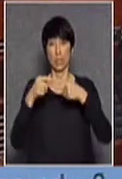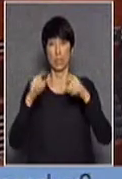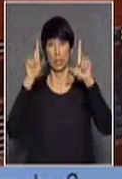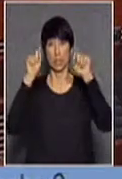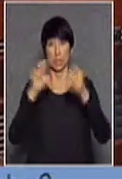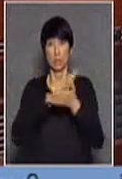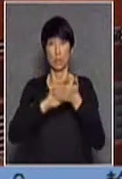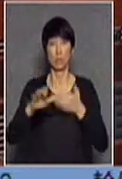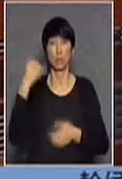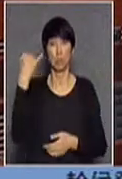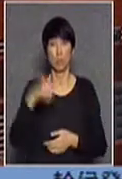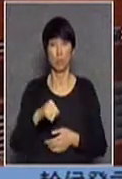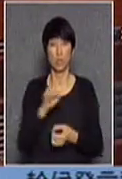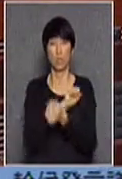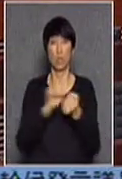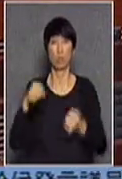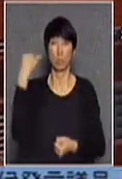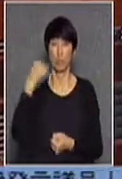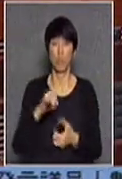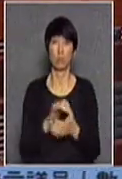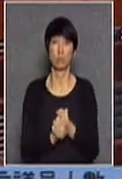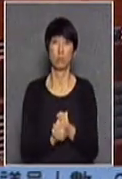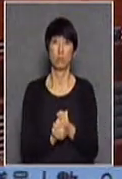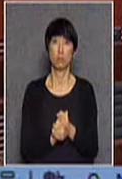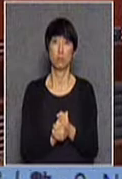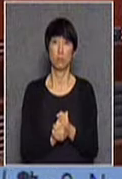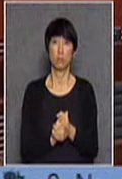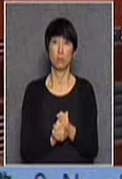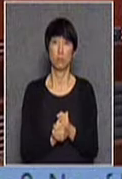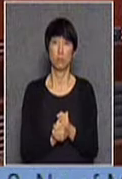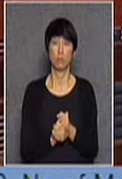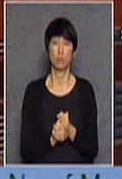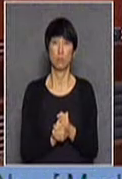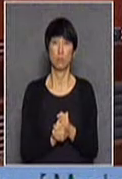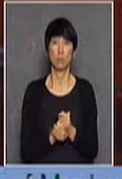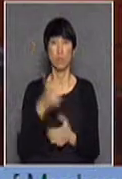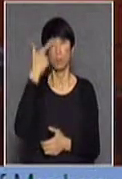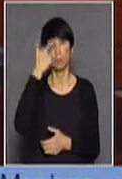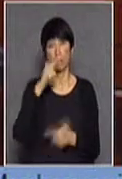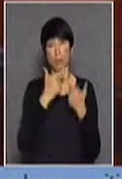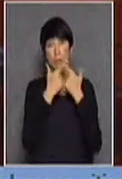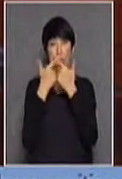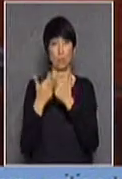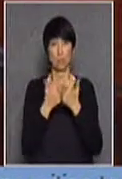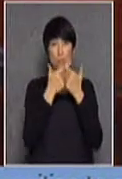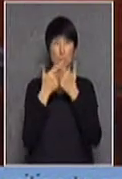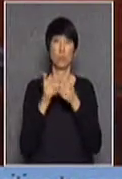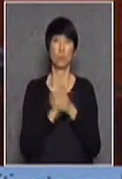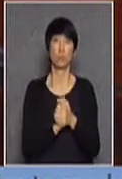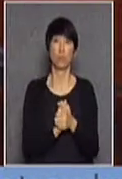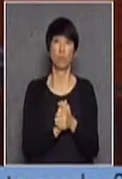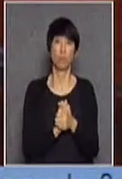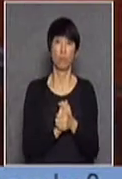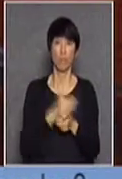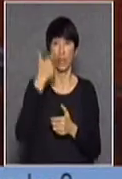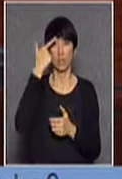或者未能夠解決，反為呢是引起新的爭拗和新的問